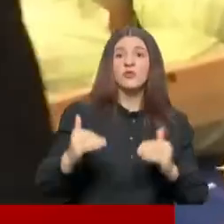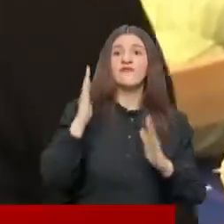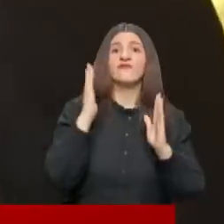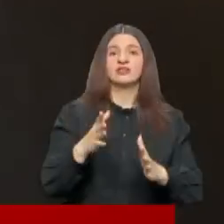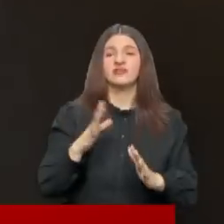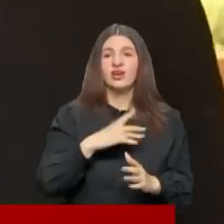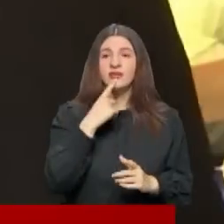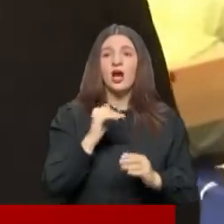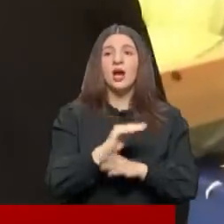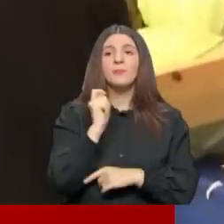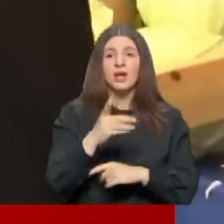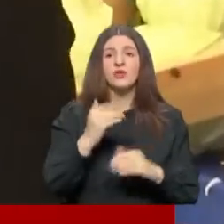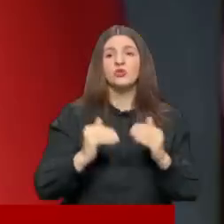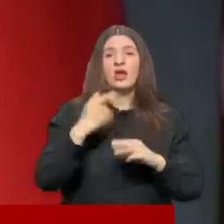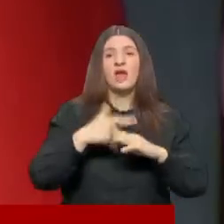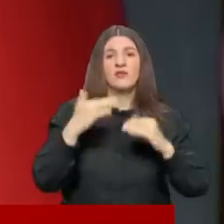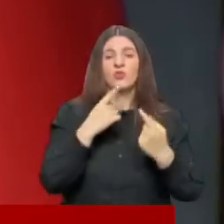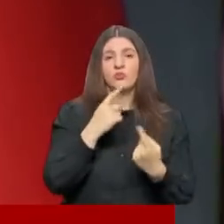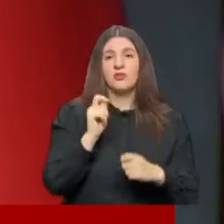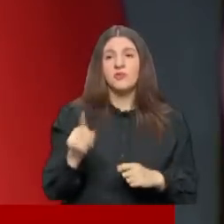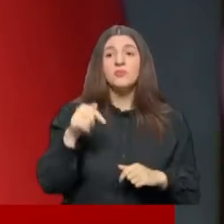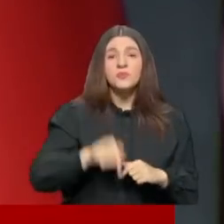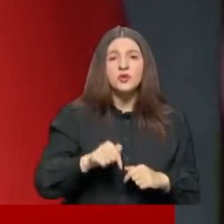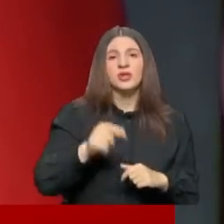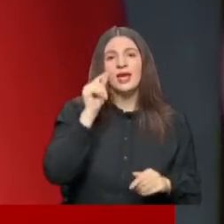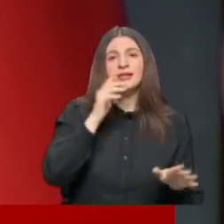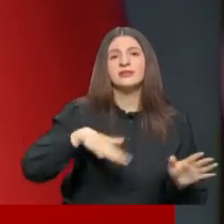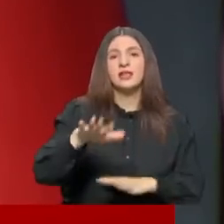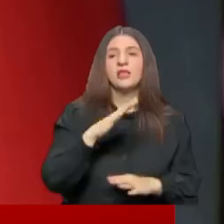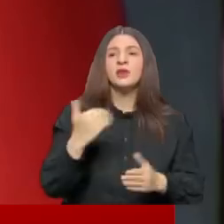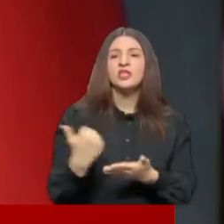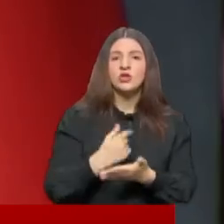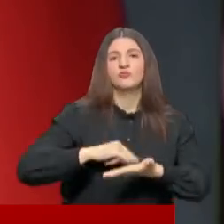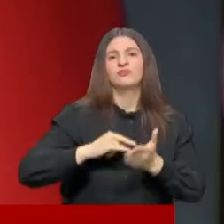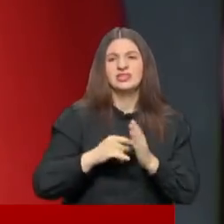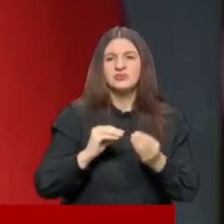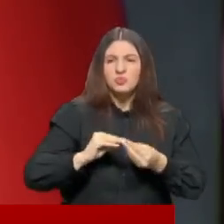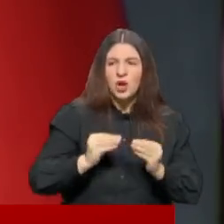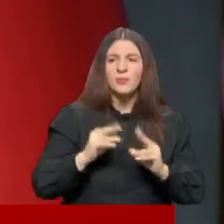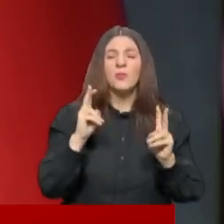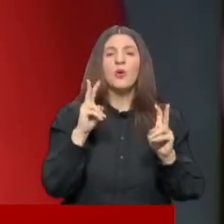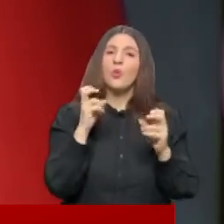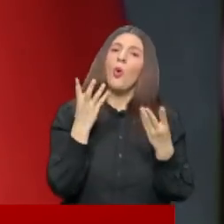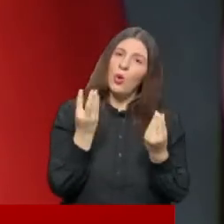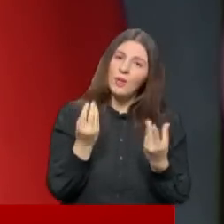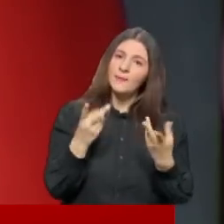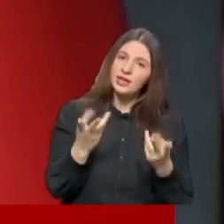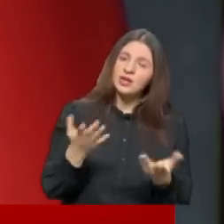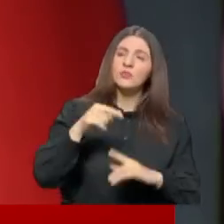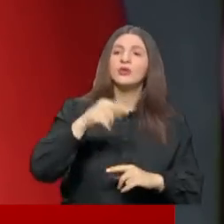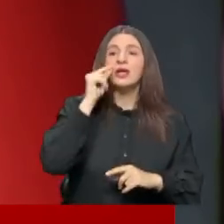hayat pahalılığına ve yüksek enflasyona da değindi. Bugün İnsanlarımızın geçim sıkıntısı meselesi olabilir.